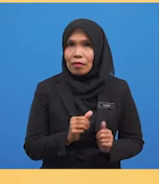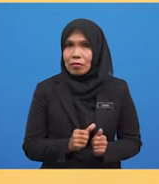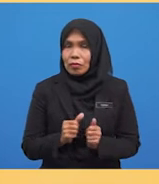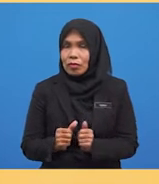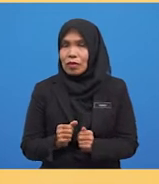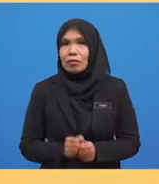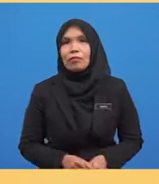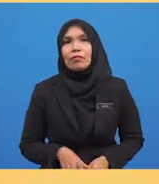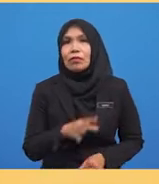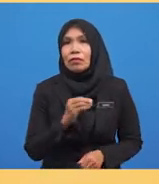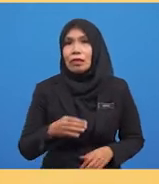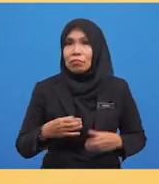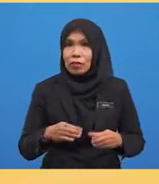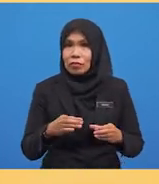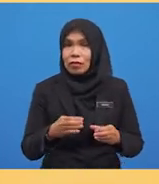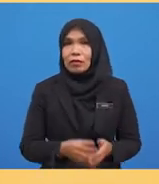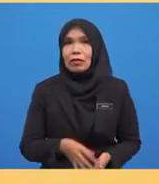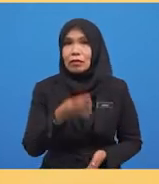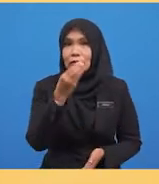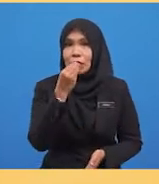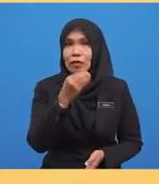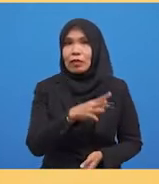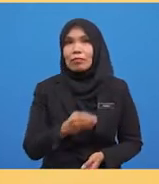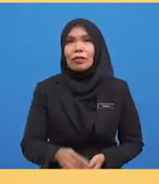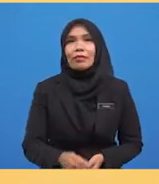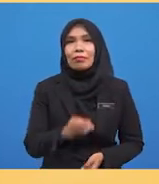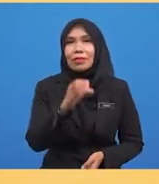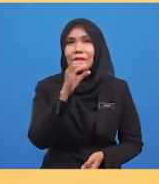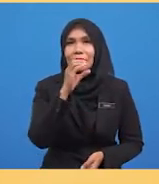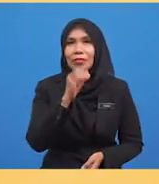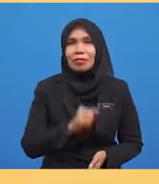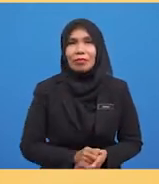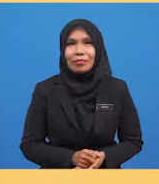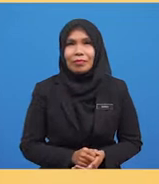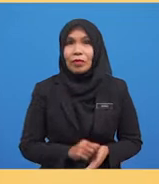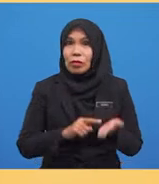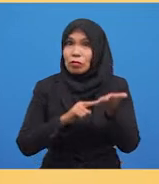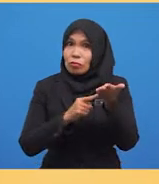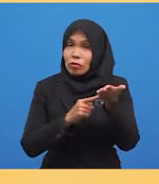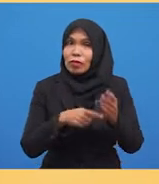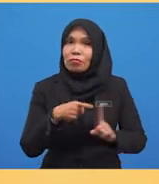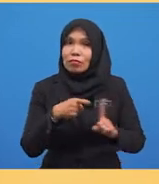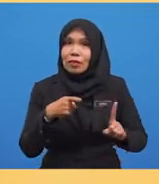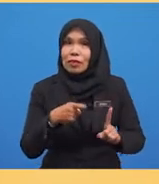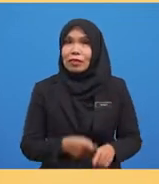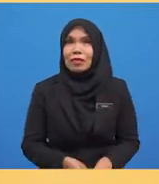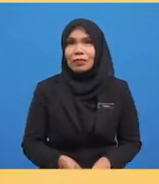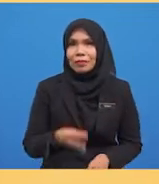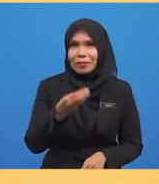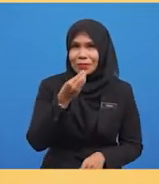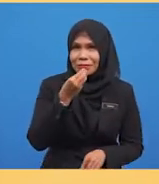dan minum, suapan nasinya bermula daripada suapan pertama hingga